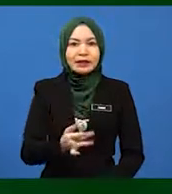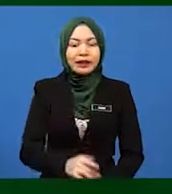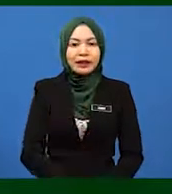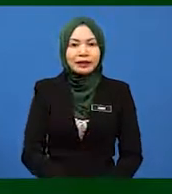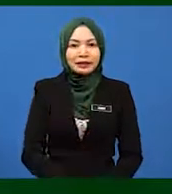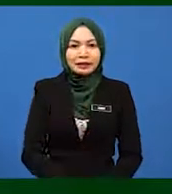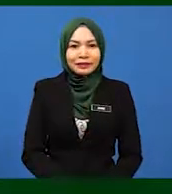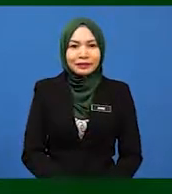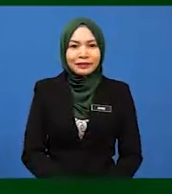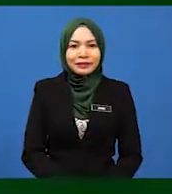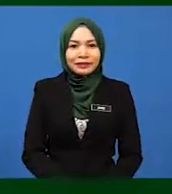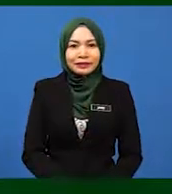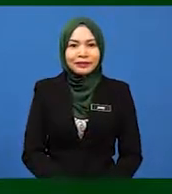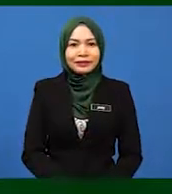perasaan.